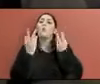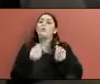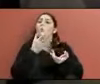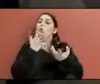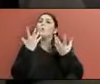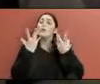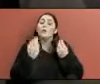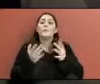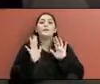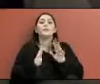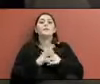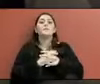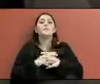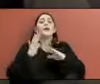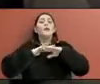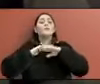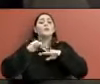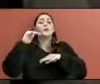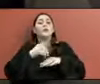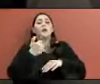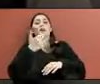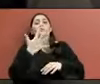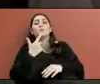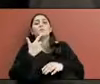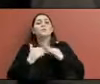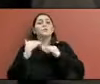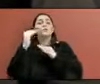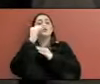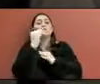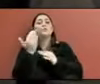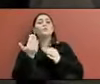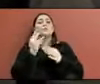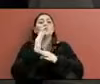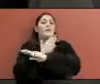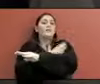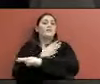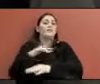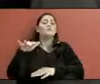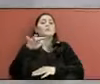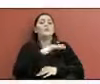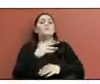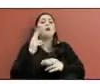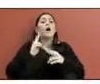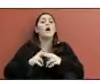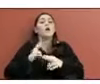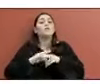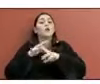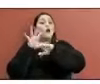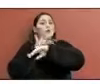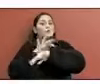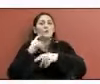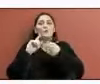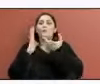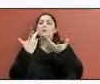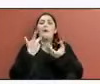geldiğince 65 yaş üstü vatandaşlarımız acil durumlarında hastaneye gitmeleri gerekiyorsa bizim Sağlık İşleri Şube Müdürlüğümüzün